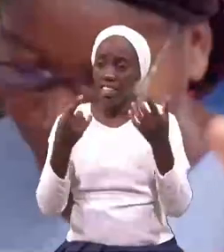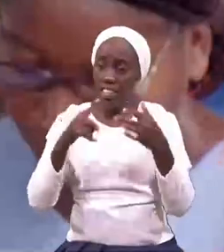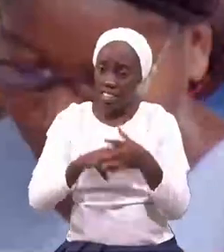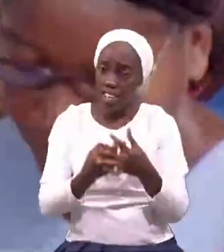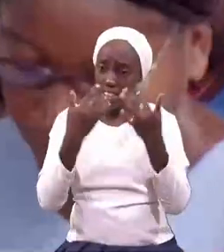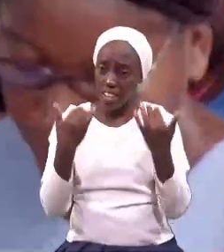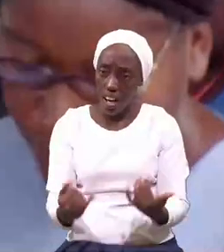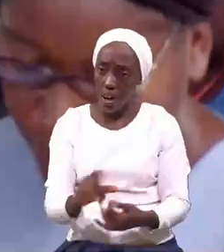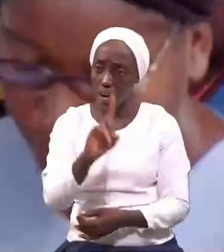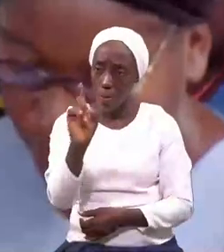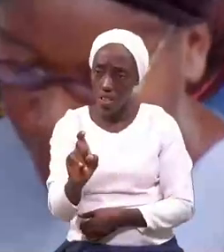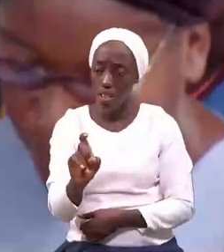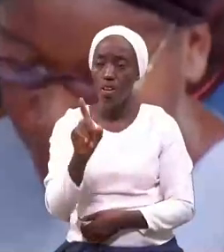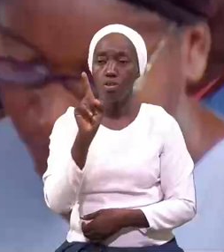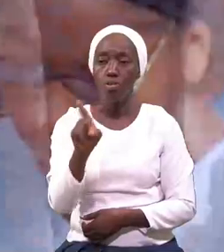maintenant?